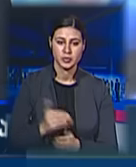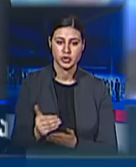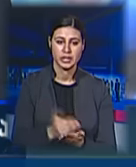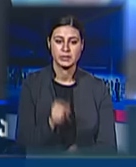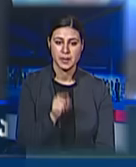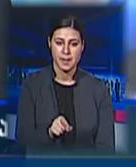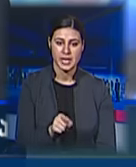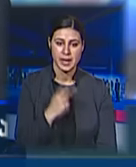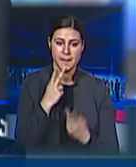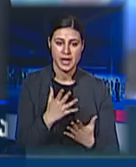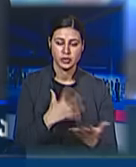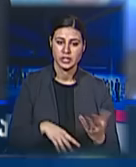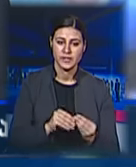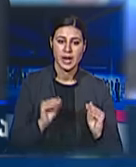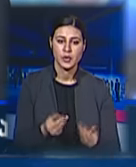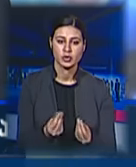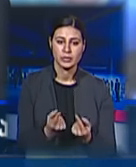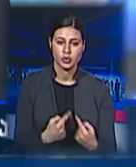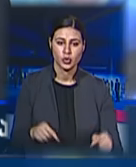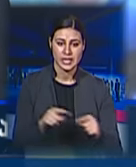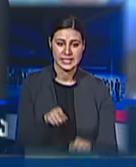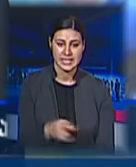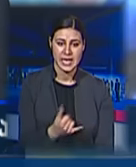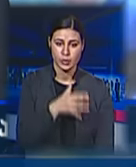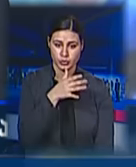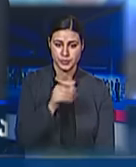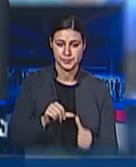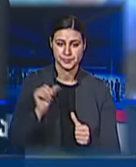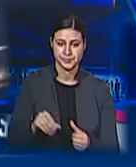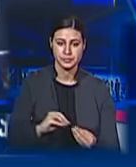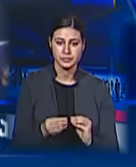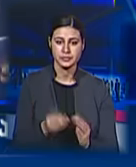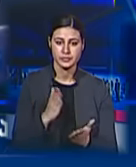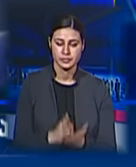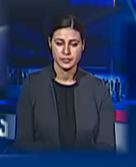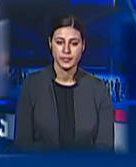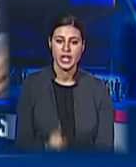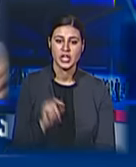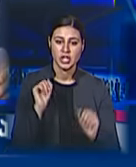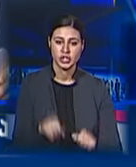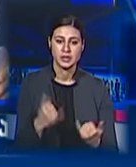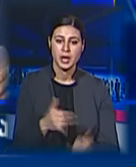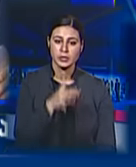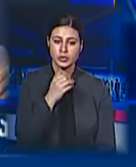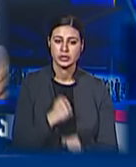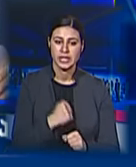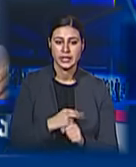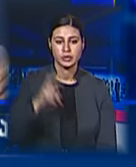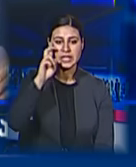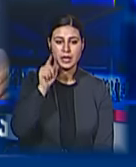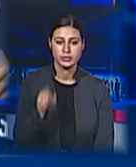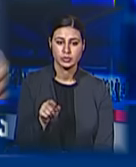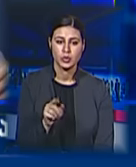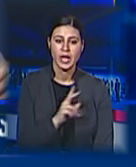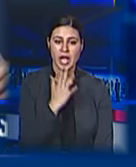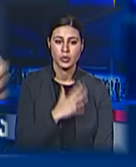მათ ფაქტიურად ყველა მიკროსაფინანსო ორგანიზაციას ამ ეტაპზე ლიკვიდურობის პრობლემა უდგას. გიორგი, მაშინ რა შეიძლება ამ შემთხვევაში გააკეთოს სახელმწიფომ და